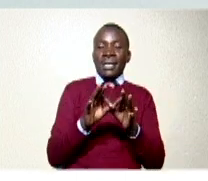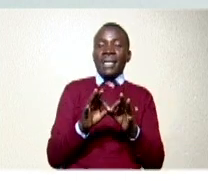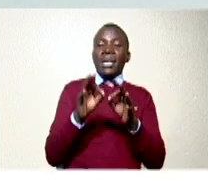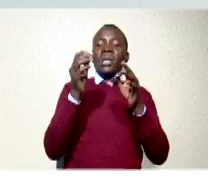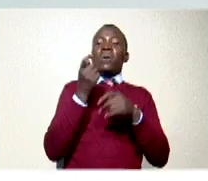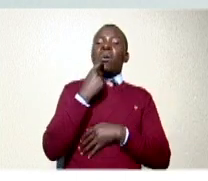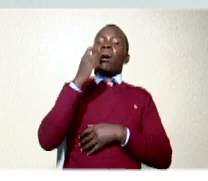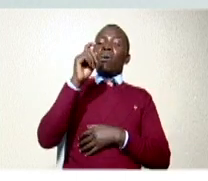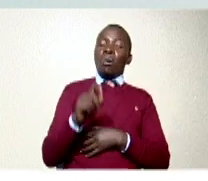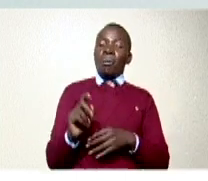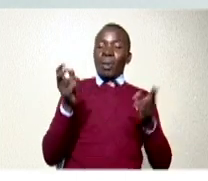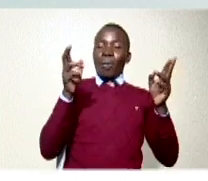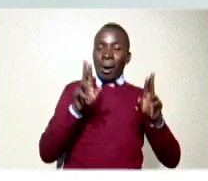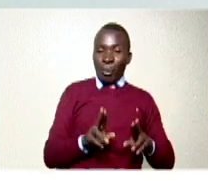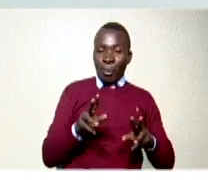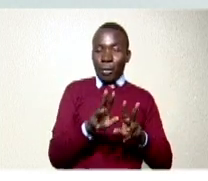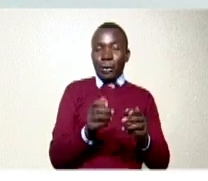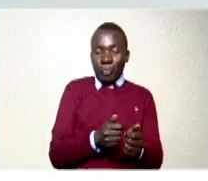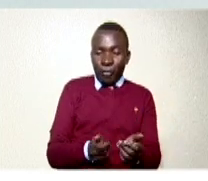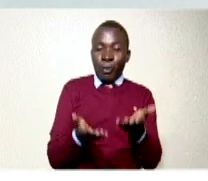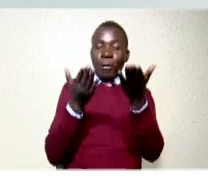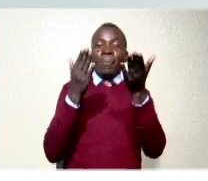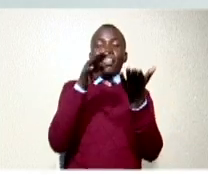habaho uko dukurikirana